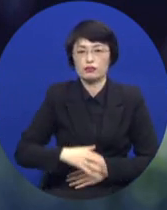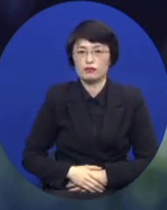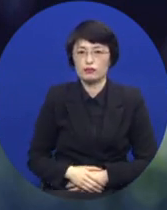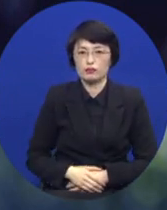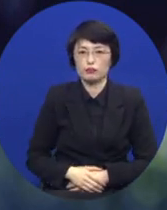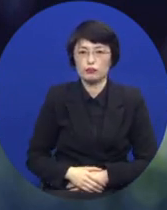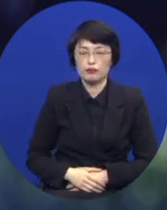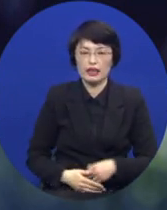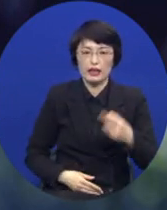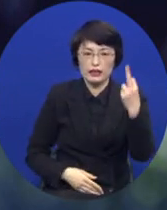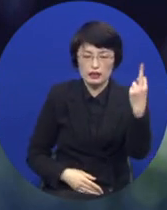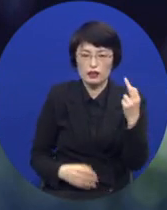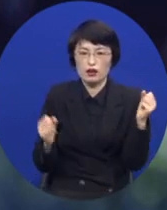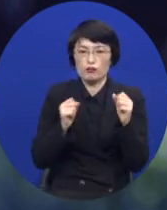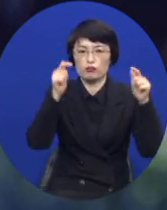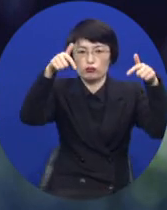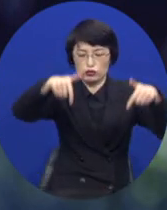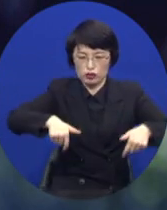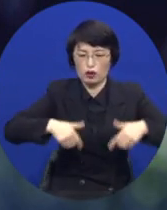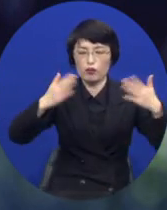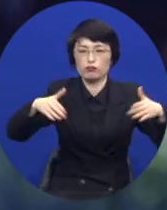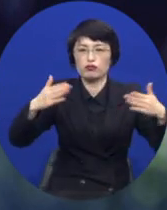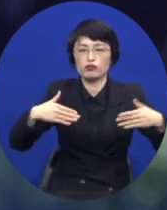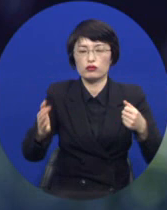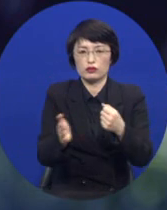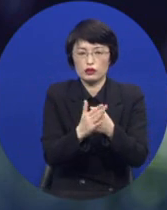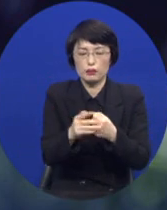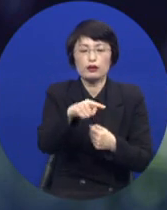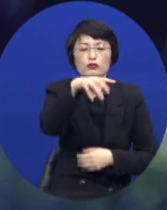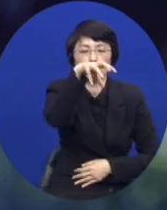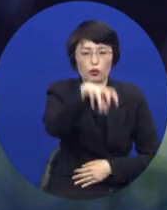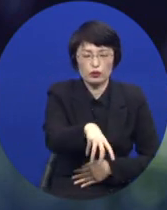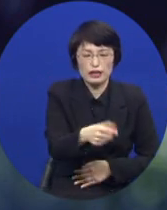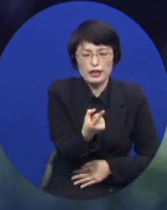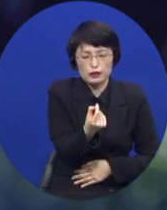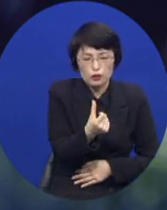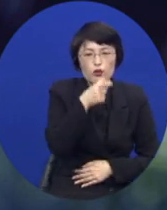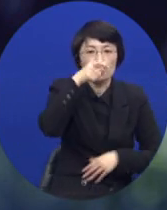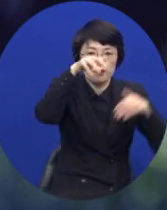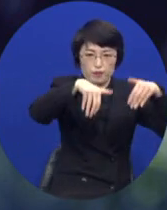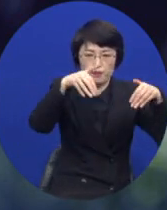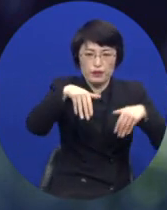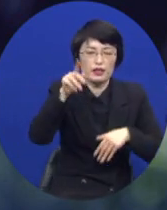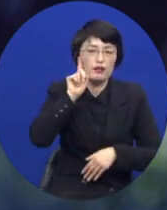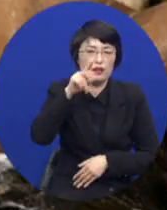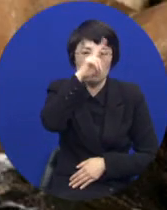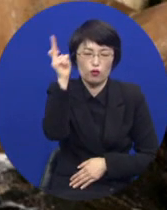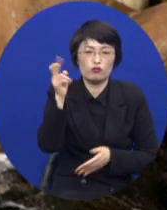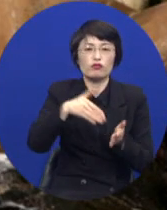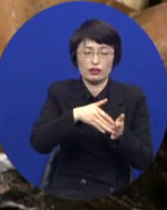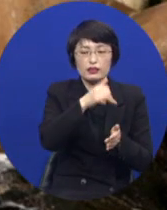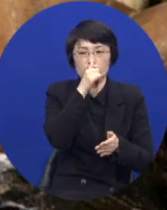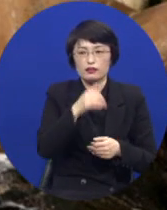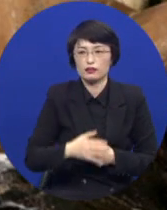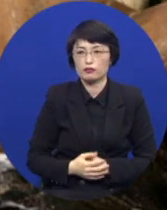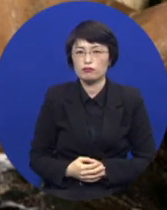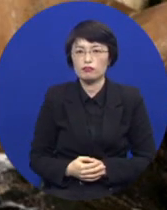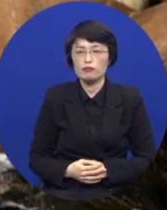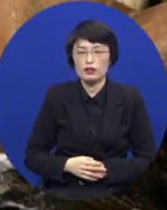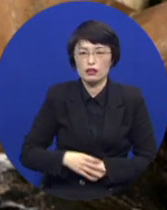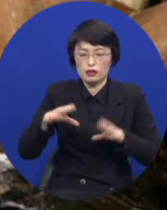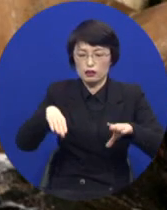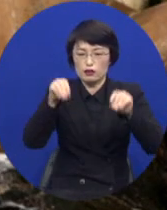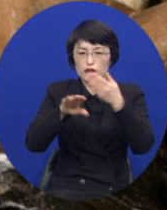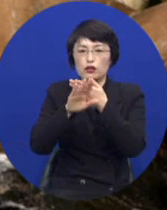산지와 북서부 지역은 북서풍 의 영향으로 적은 양의 비가 내일 오후까지 이어지겠습니다 비가 그친 후 이룰